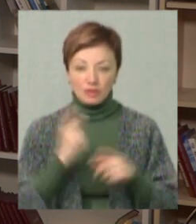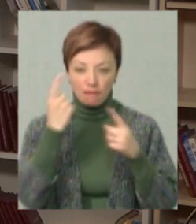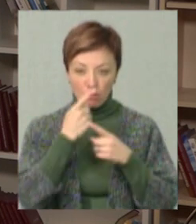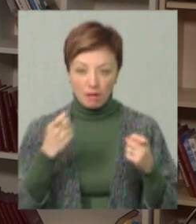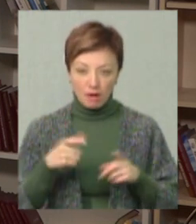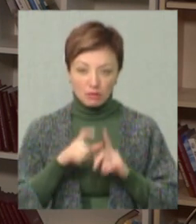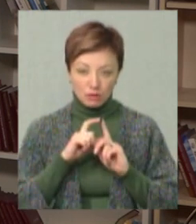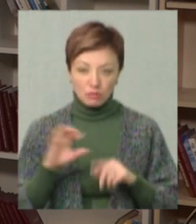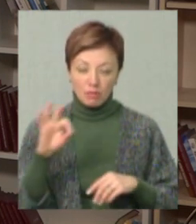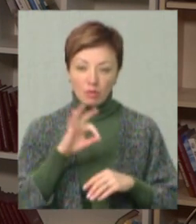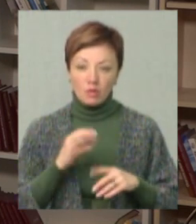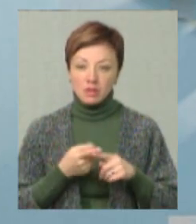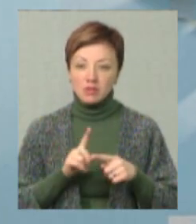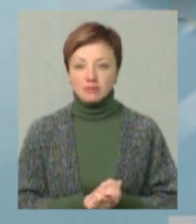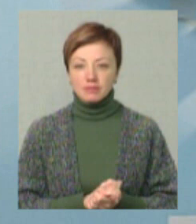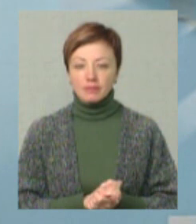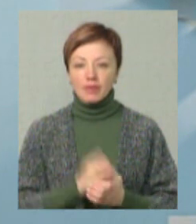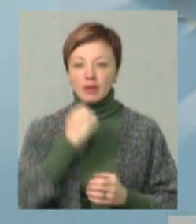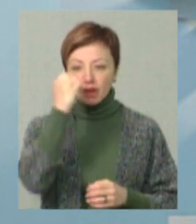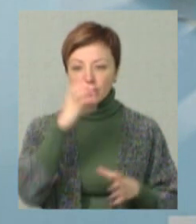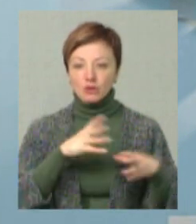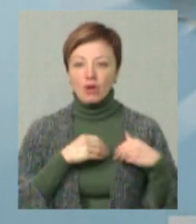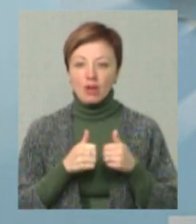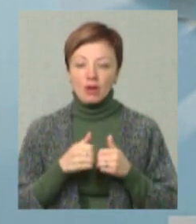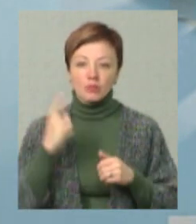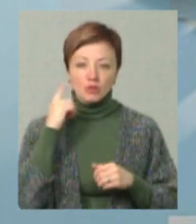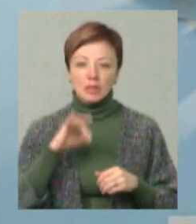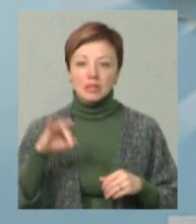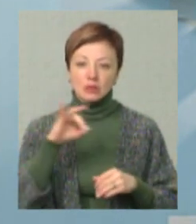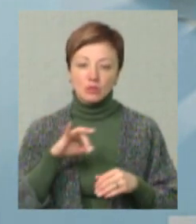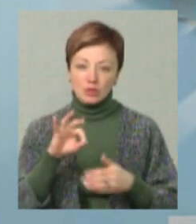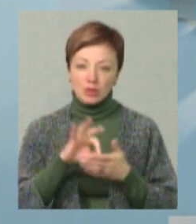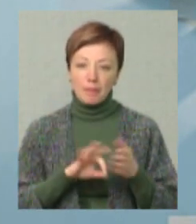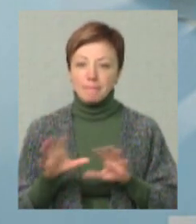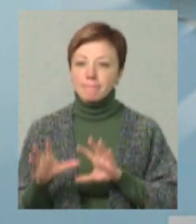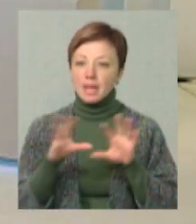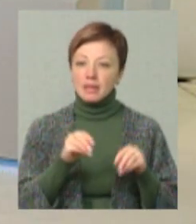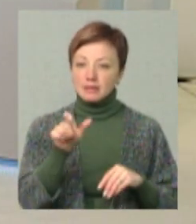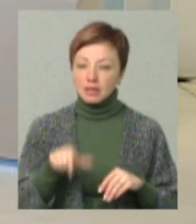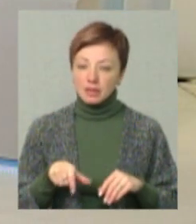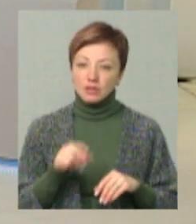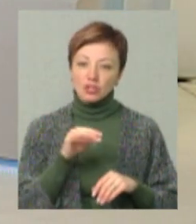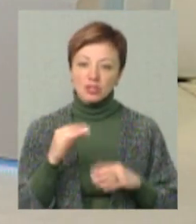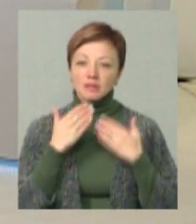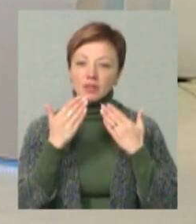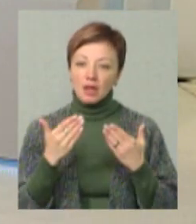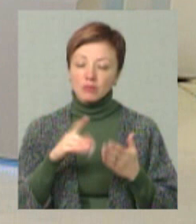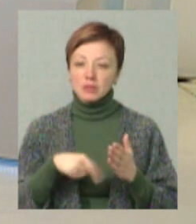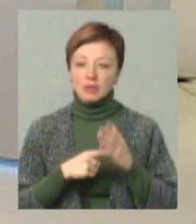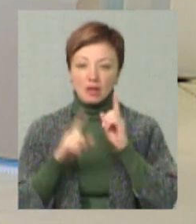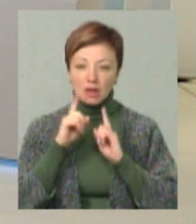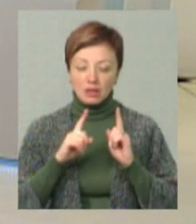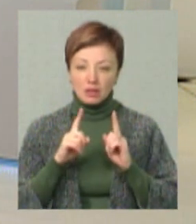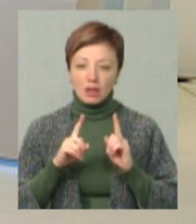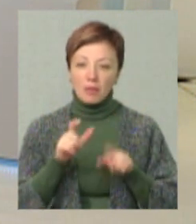обов'язково поінформуємо. Колеги, дякуючи колегам, ми почули історію з перших уст, історію переселенки. Скажіть, чи звертаються до